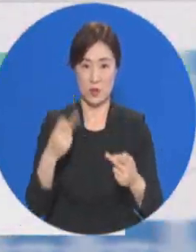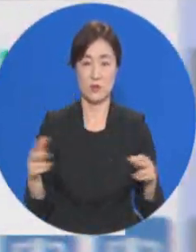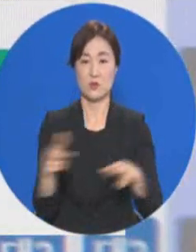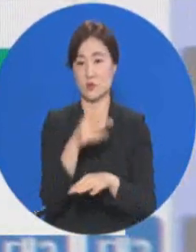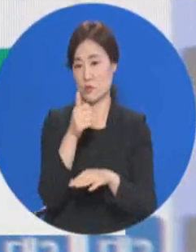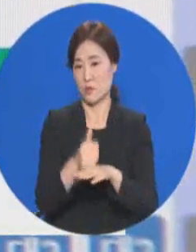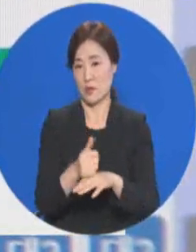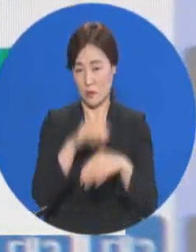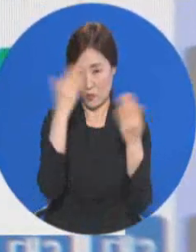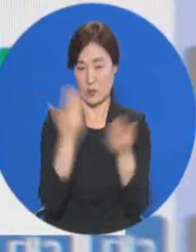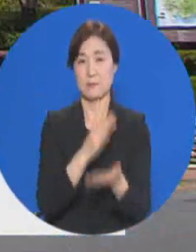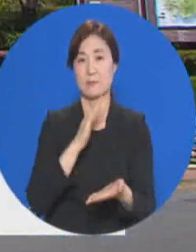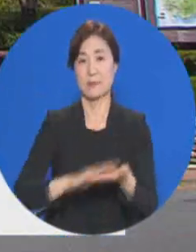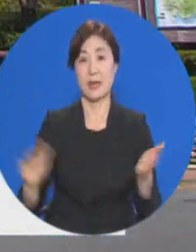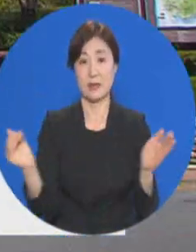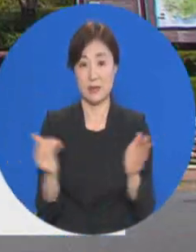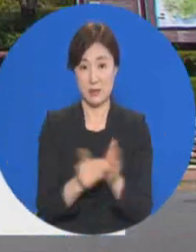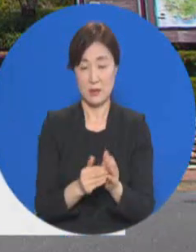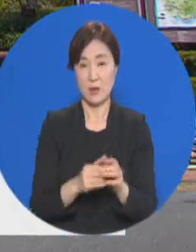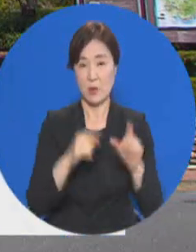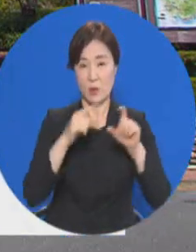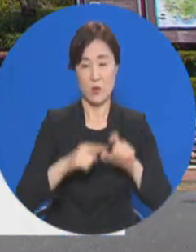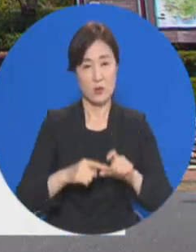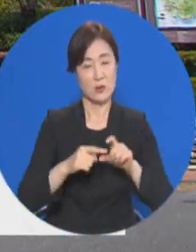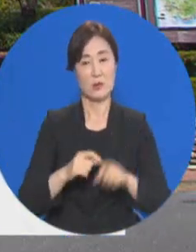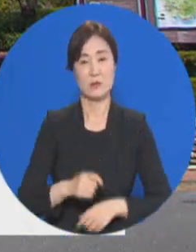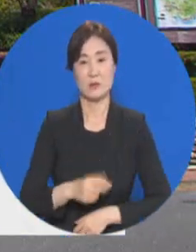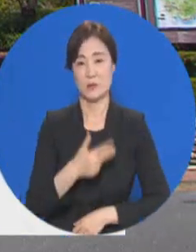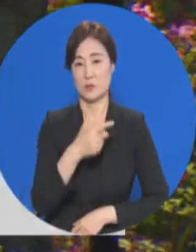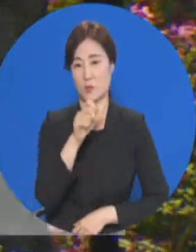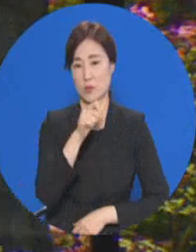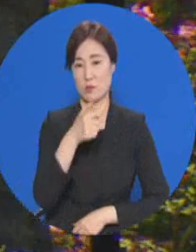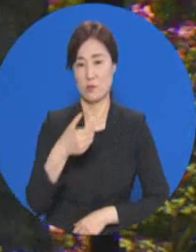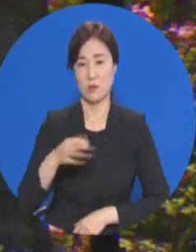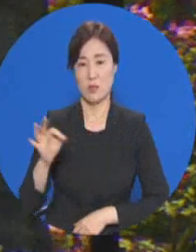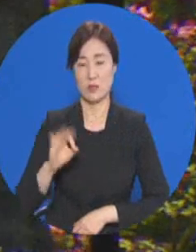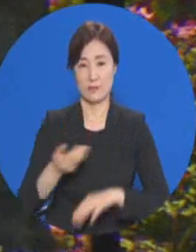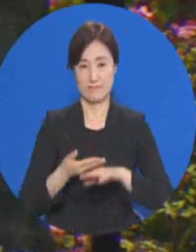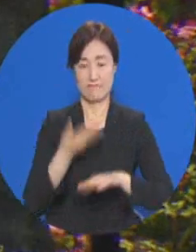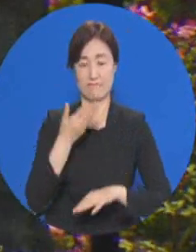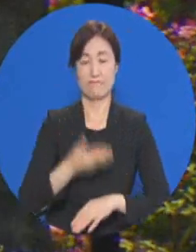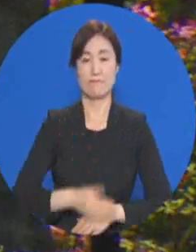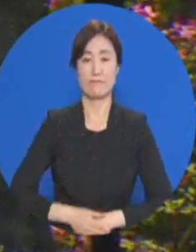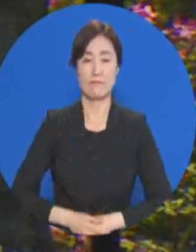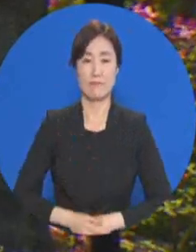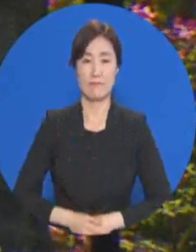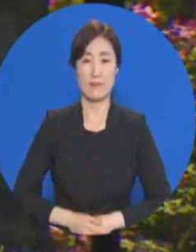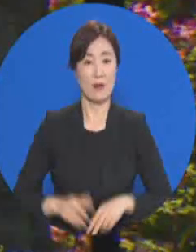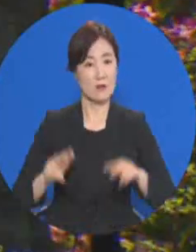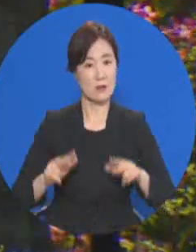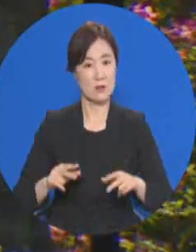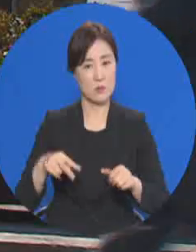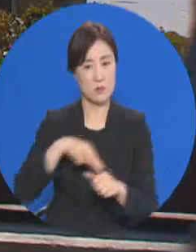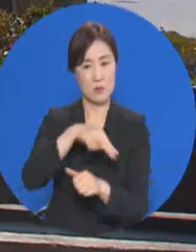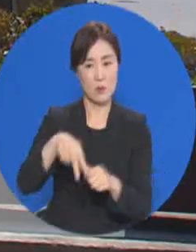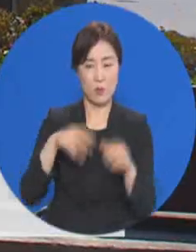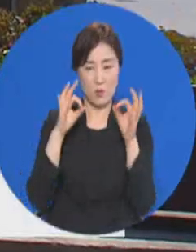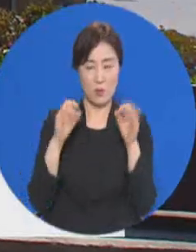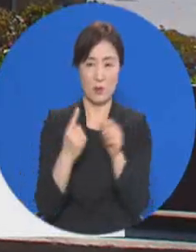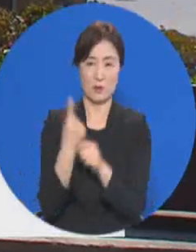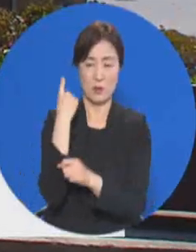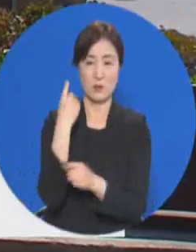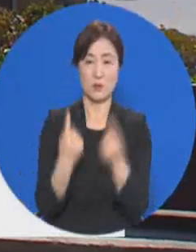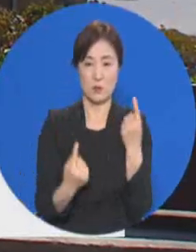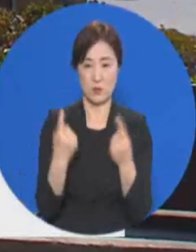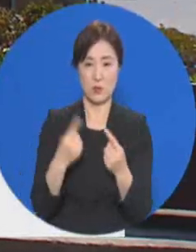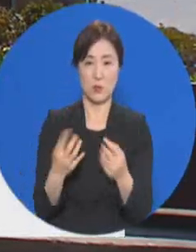예약은 모두 매진됐고 평일 예약률 역시 평균 50%가 넘습니다. 지금 상황에서는 작년보다는 좀 높은 것